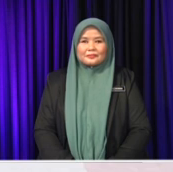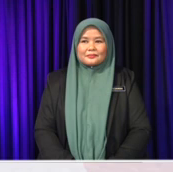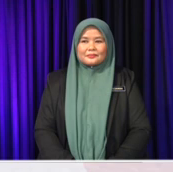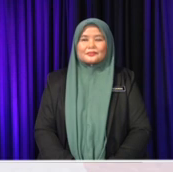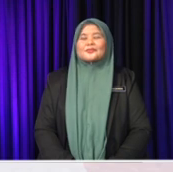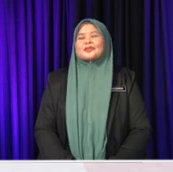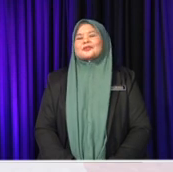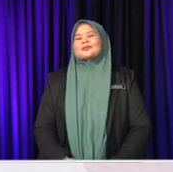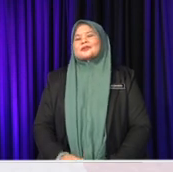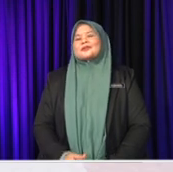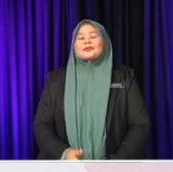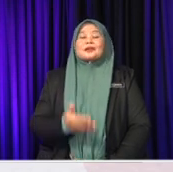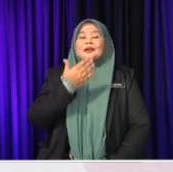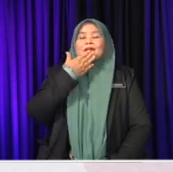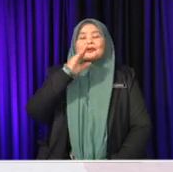Alhamdulillah